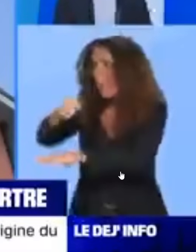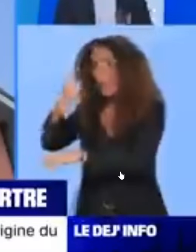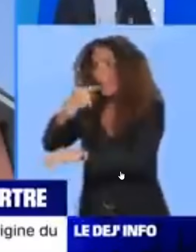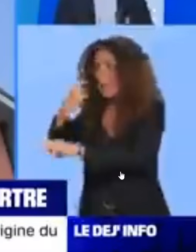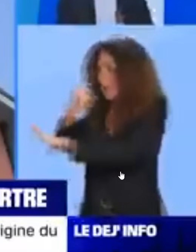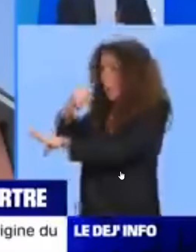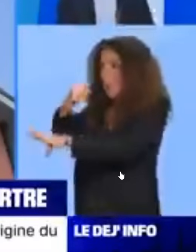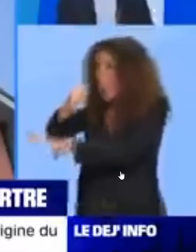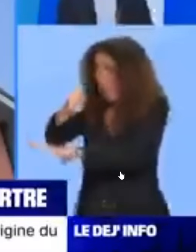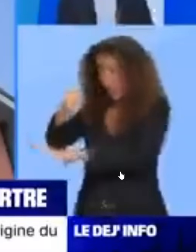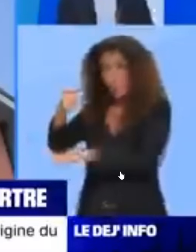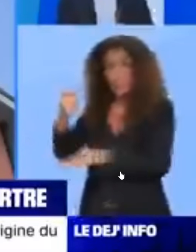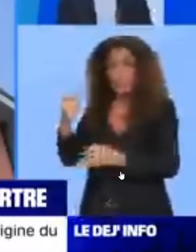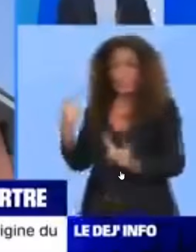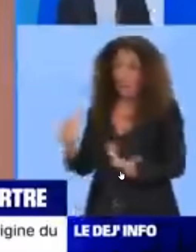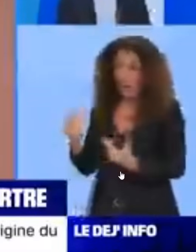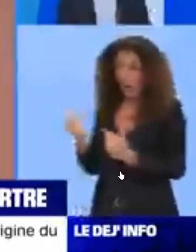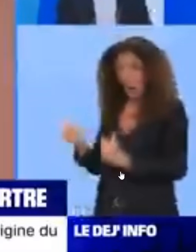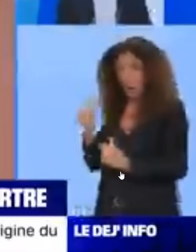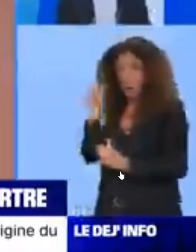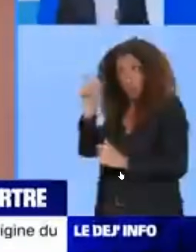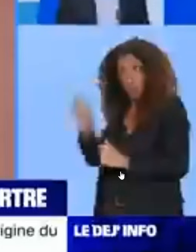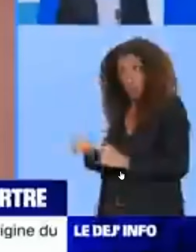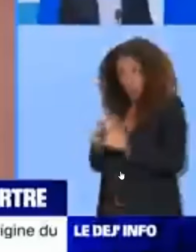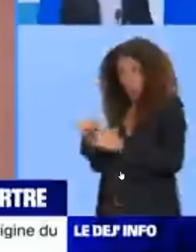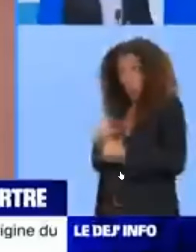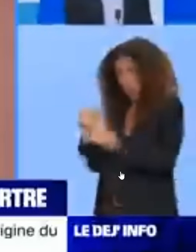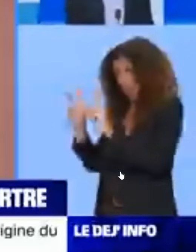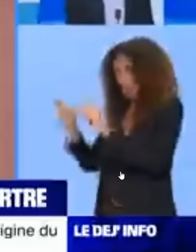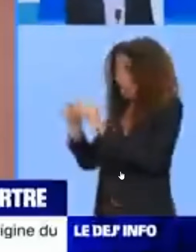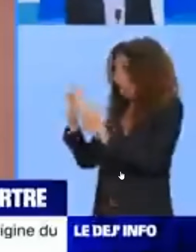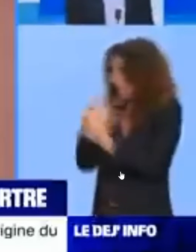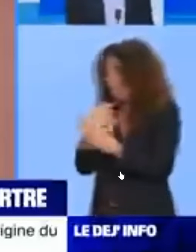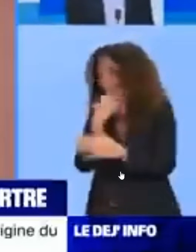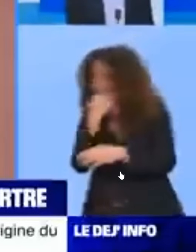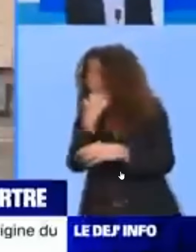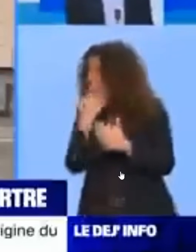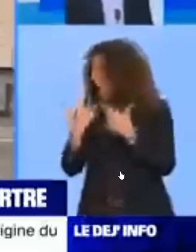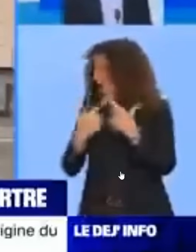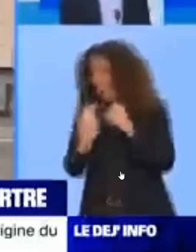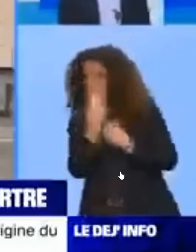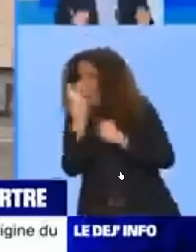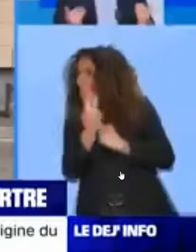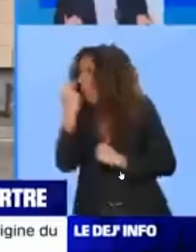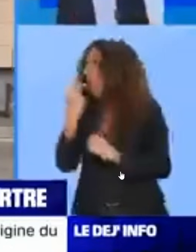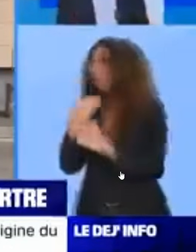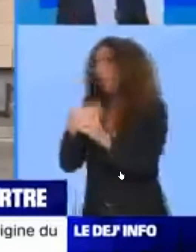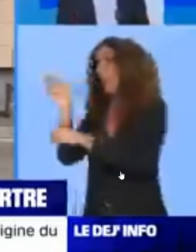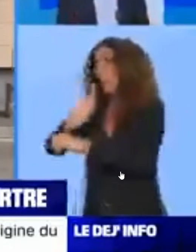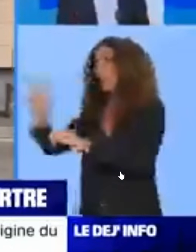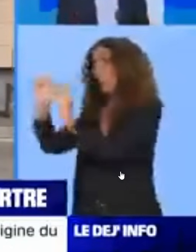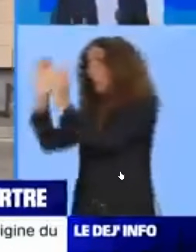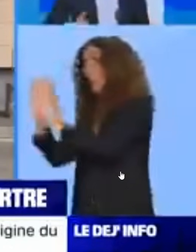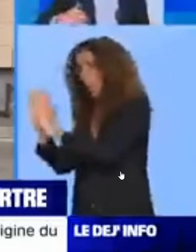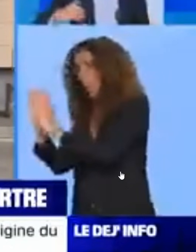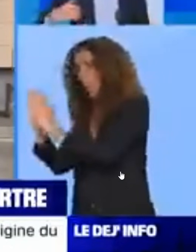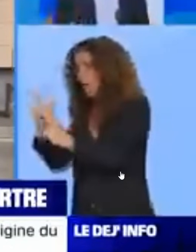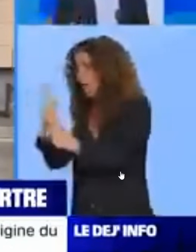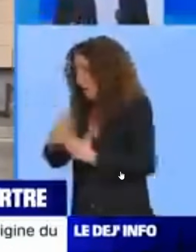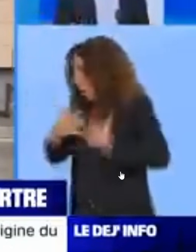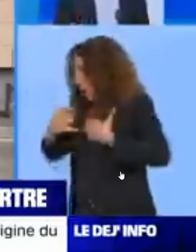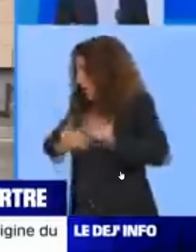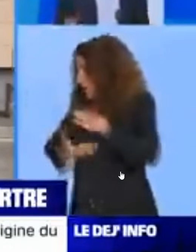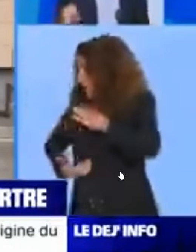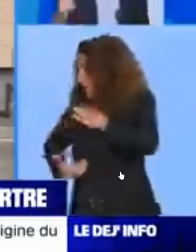visage. C'est ce qu'explique le mis en cause en garde à vue. Il explique qu'après, il est rentré chez lui. Et chez lui, il n'a pas réussi à décolérer. Il n'aurait pas réussi